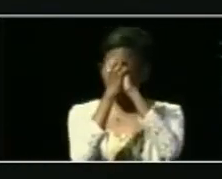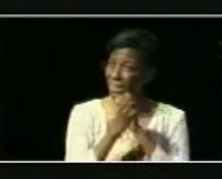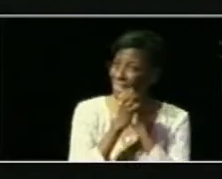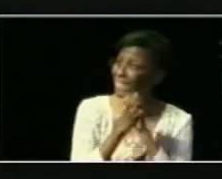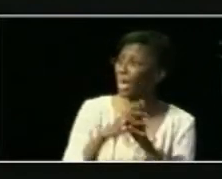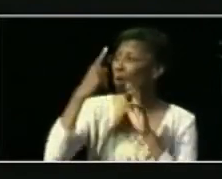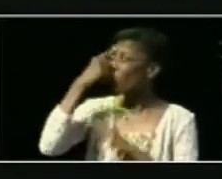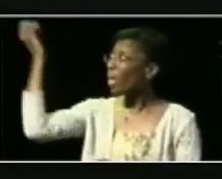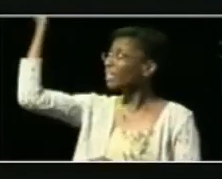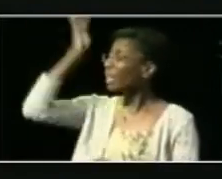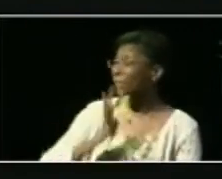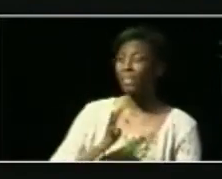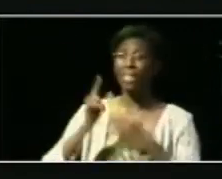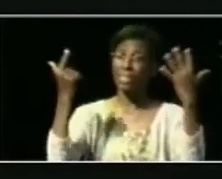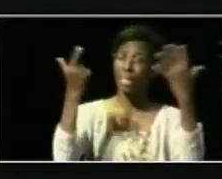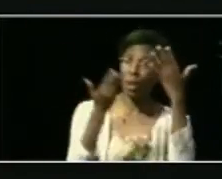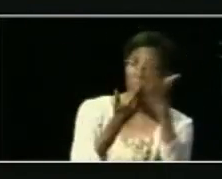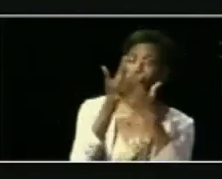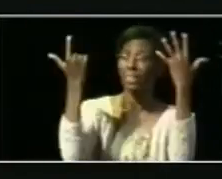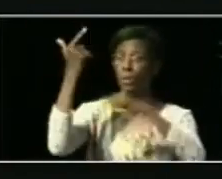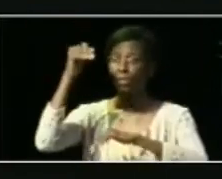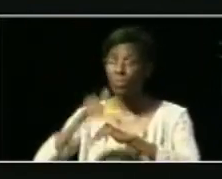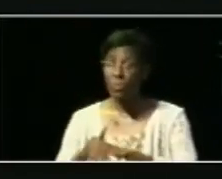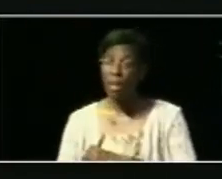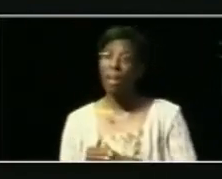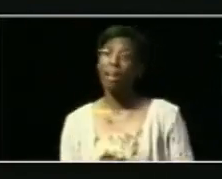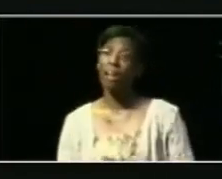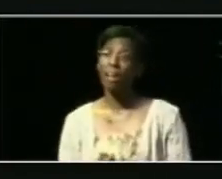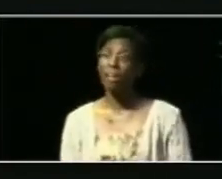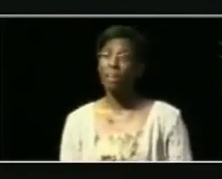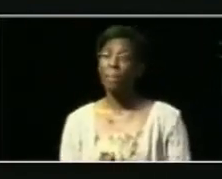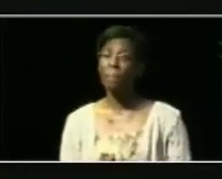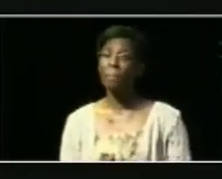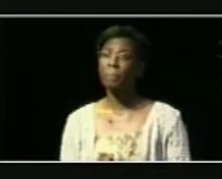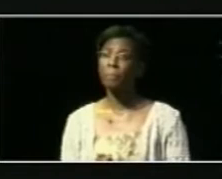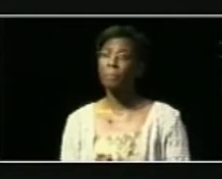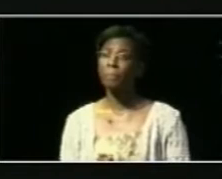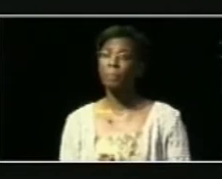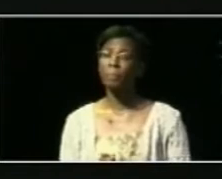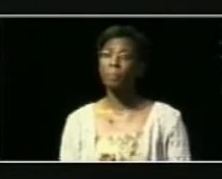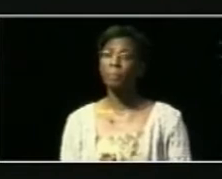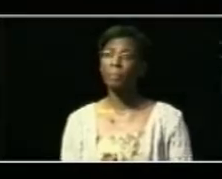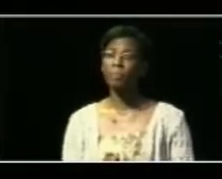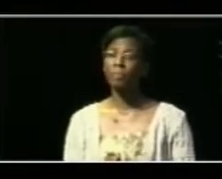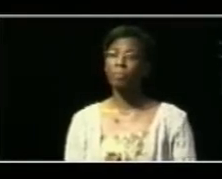and 7 in the evening? Qui prie pour le Saint-Esprit à 7 heures du matin et à 19 heures?